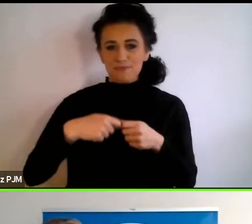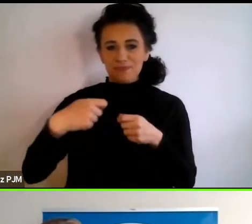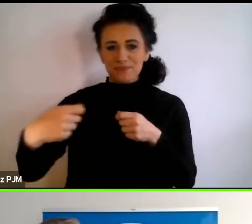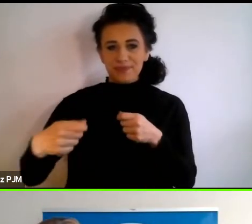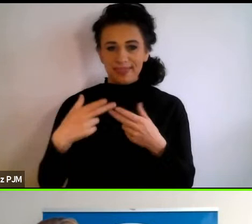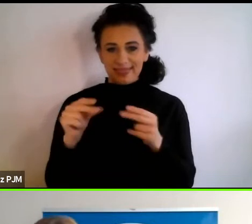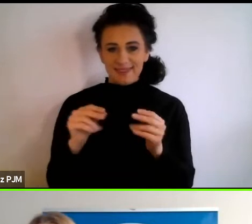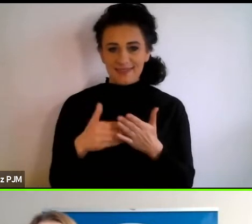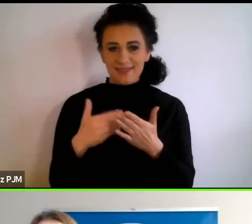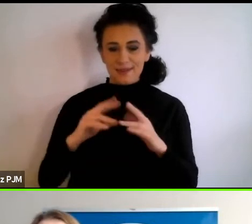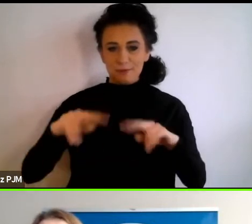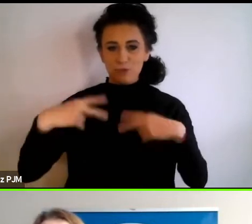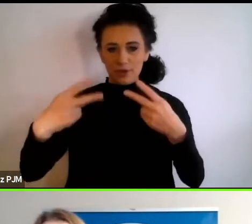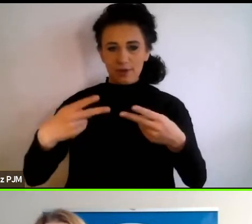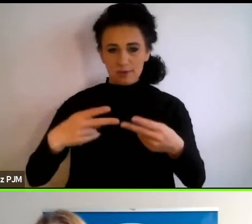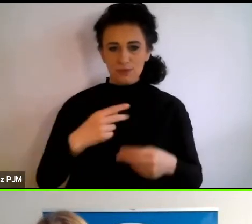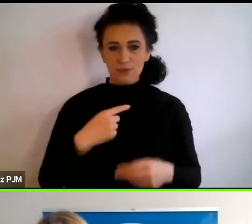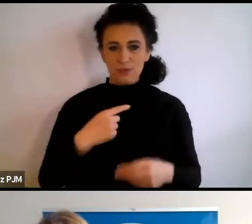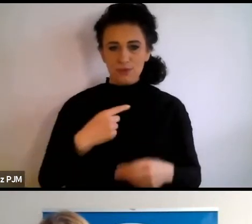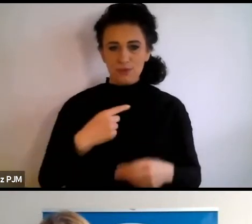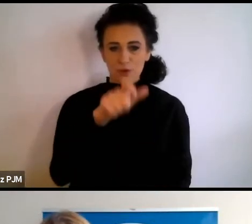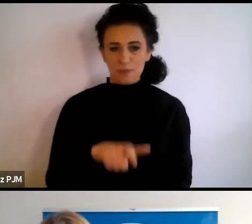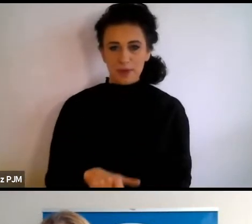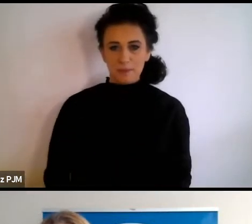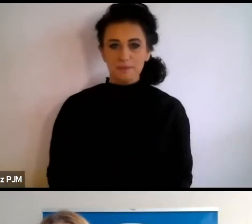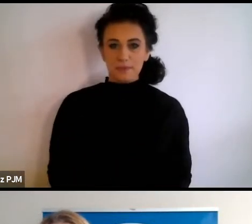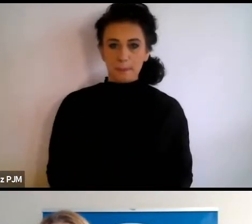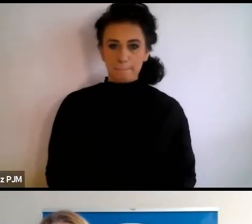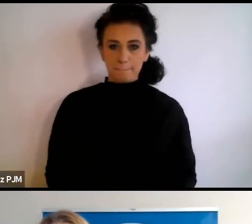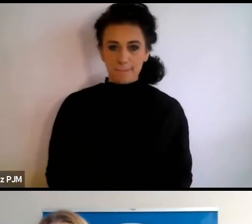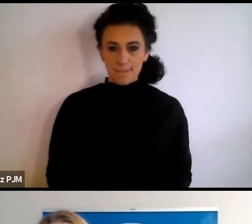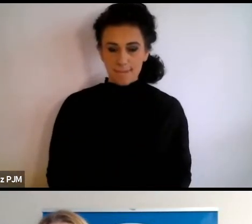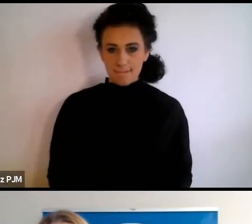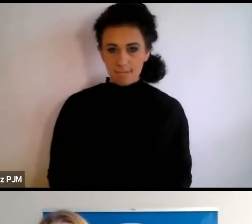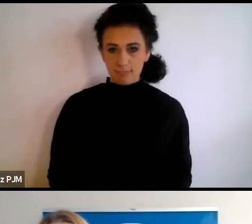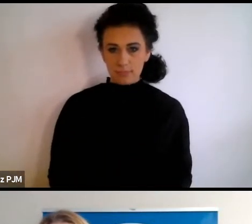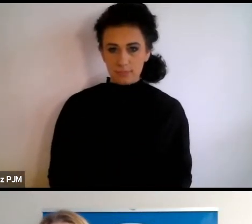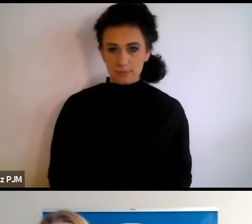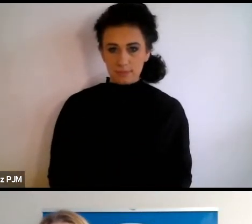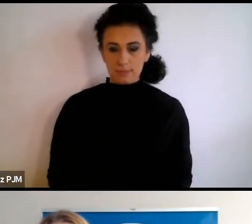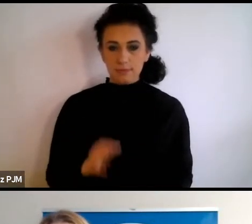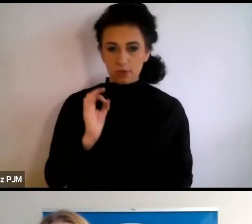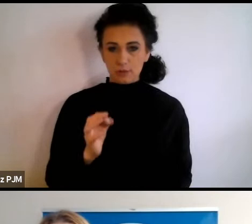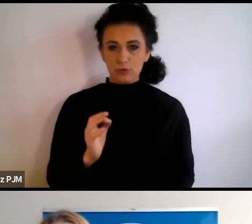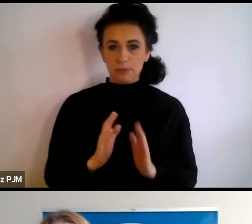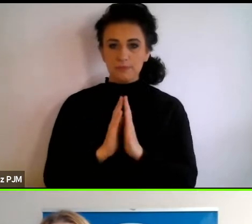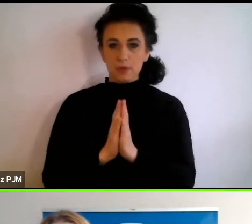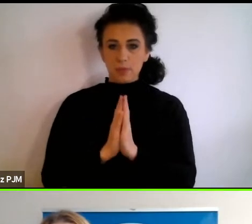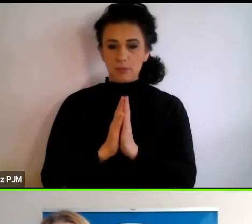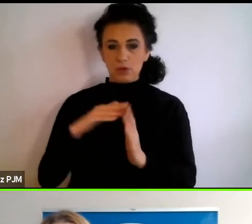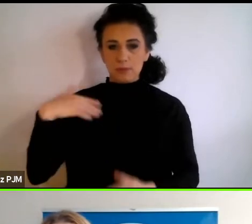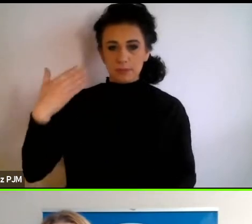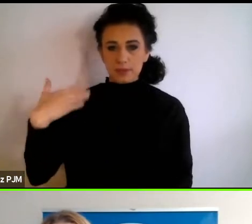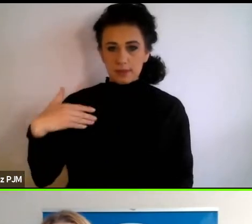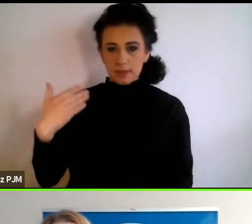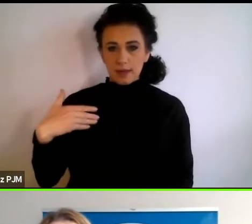i przekazuję Ci głos. Dobrze, to ja będę prosił o prezentację.